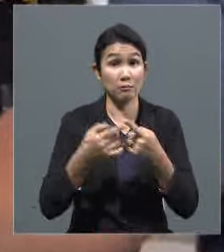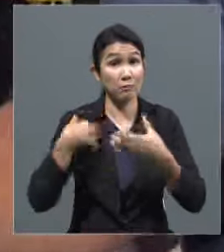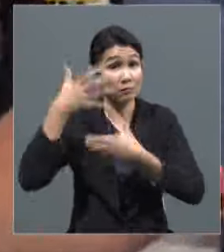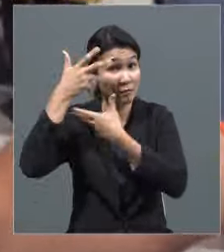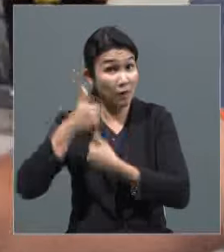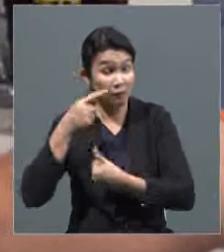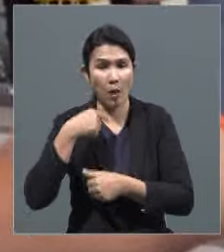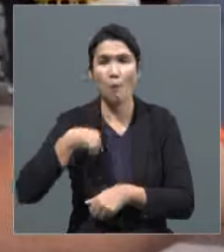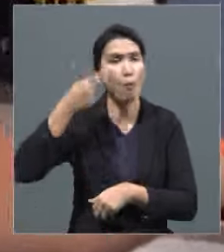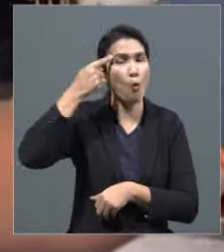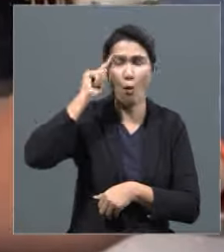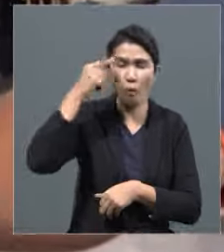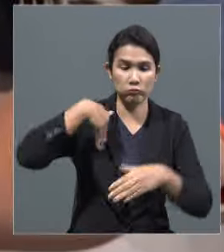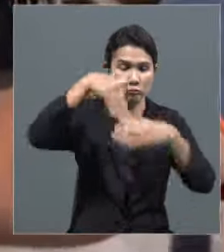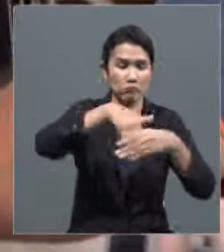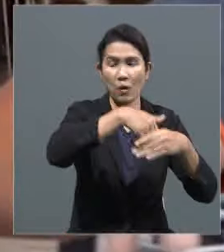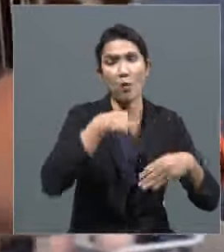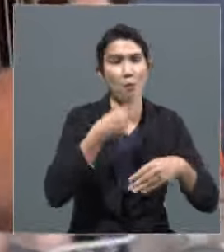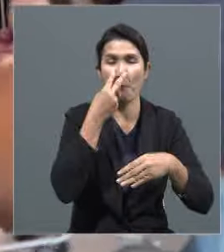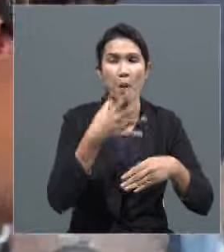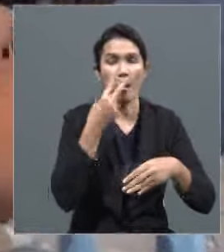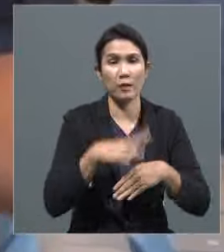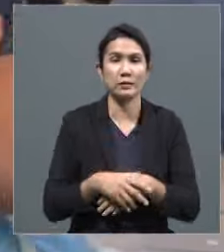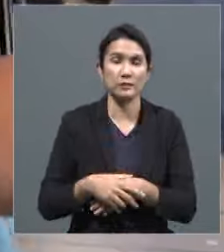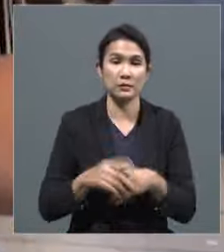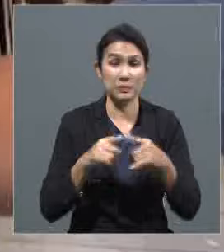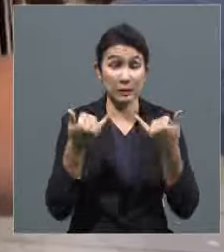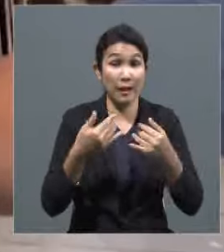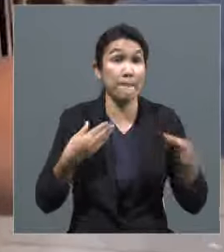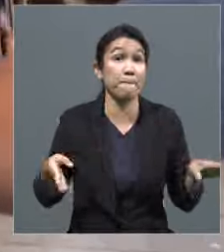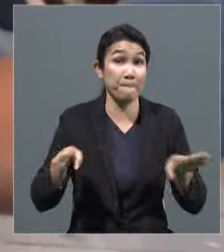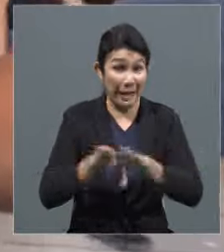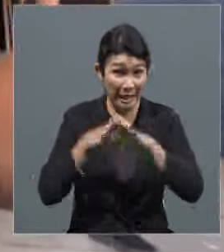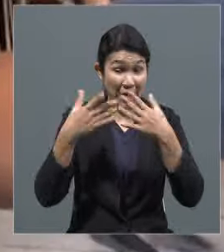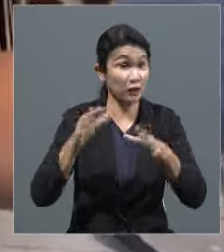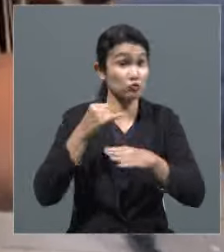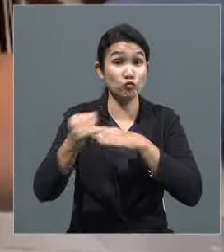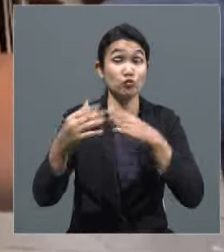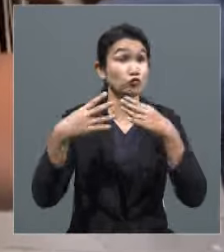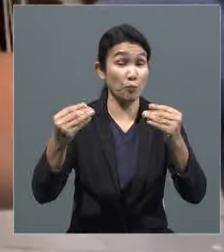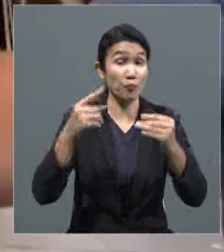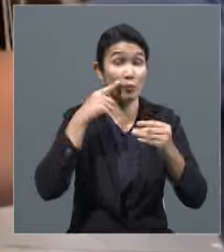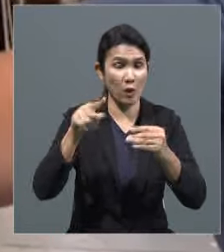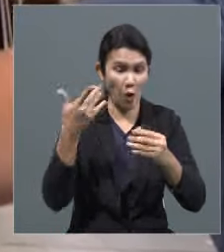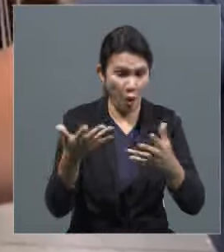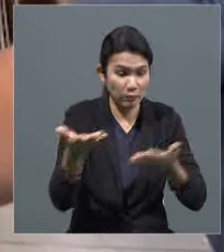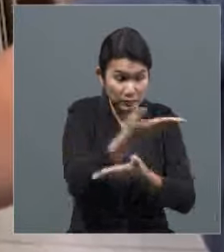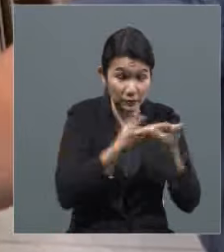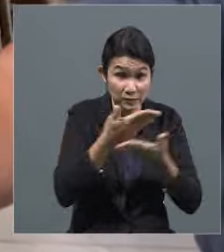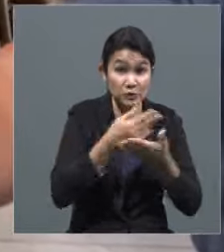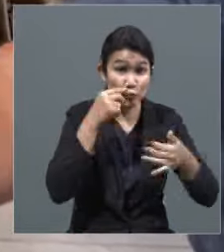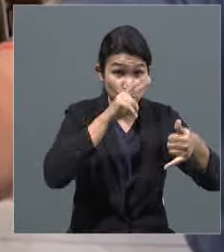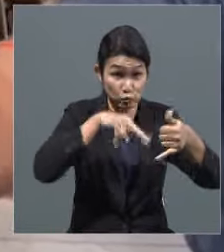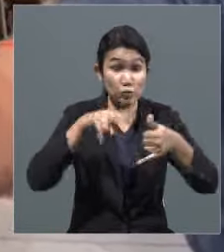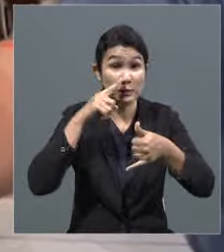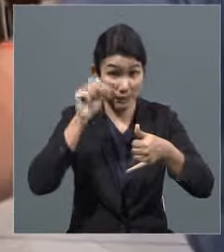ก็ส่งมาเรียบร้อย ผมเขาใส่ซองมาผม ก็คือตอนนี้คือปิดละเรื่องรายชื่อจบละเข้าสู่ขั้นตอนคุณตรวจสอบคุณสมบัติ ก